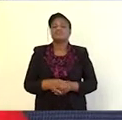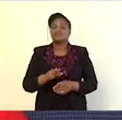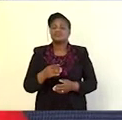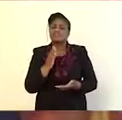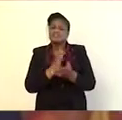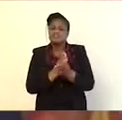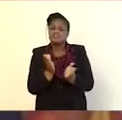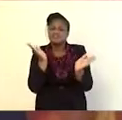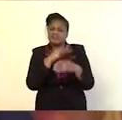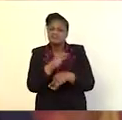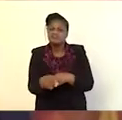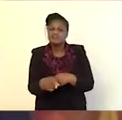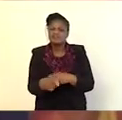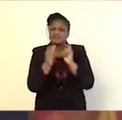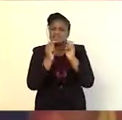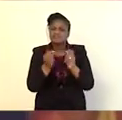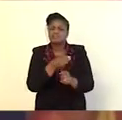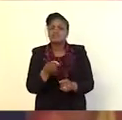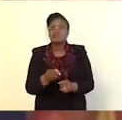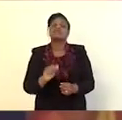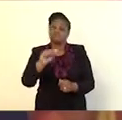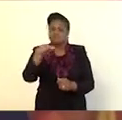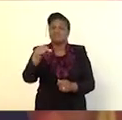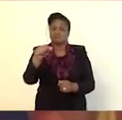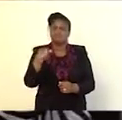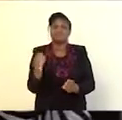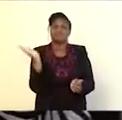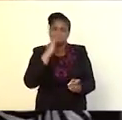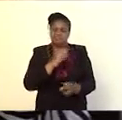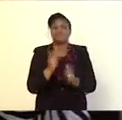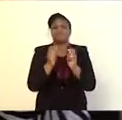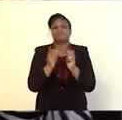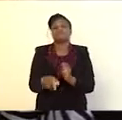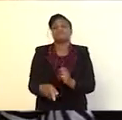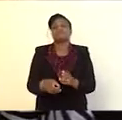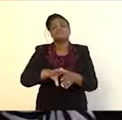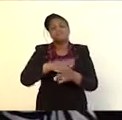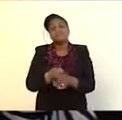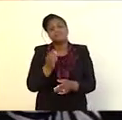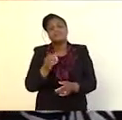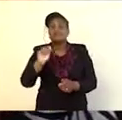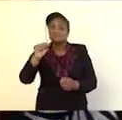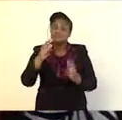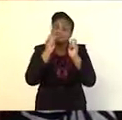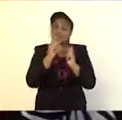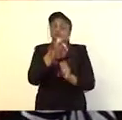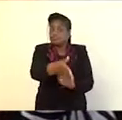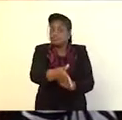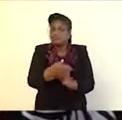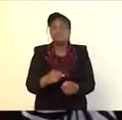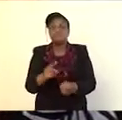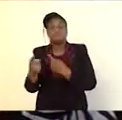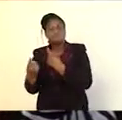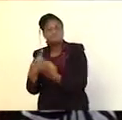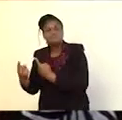Makatotanga kare iri kuvadzidzisa. Takatotanga kare Mai Chisamba. Nekuti migwagwa yedu zvairi kuita dzidziso dziriko, hurukuro